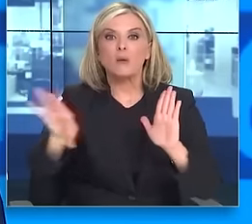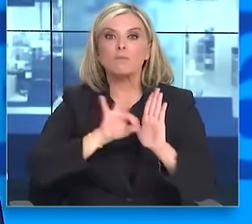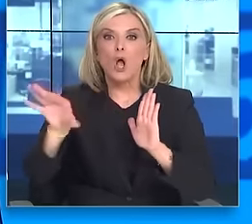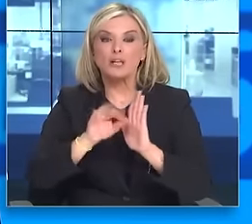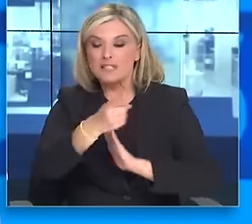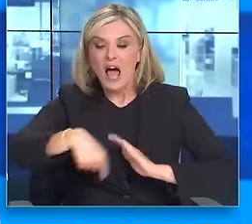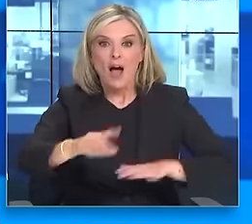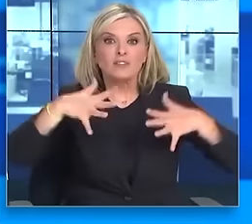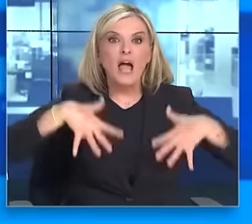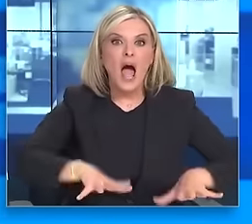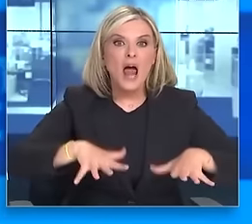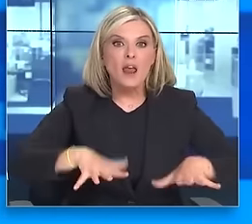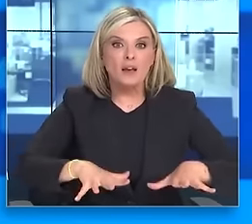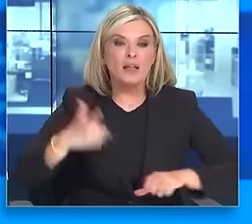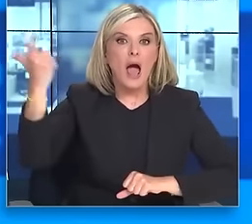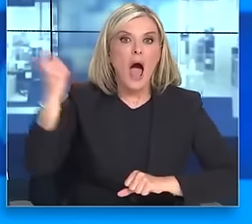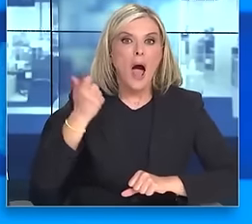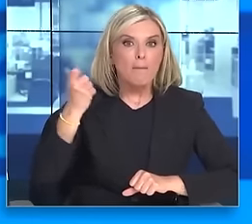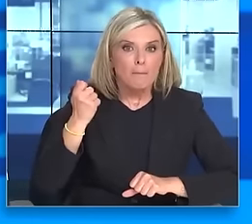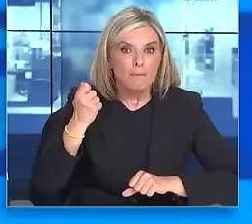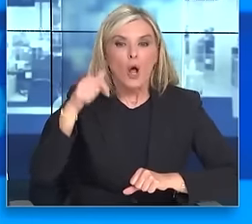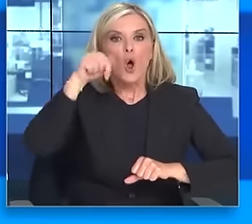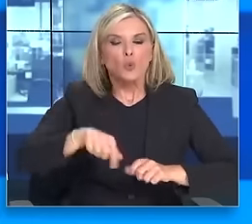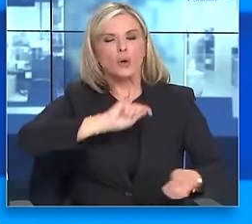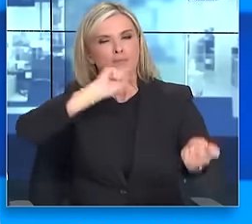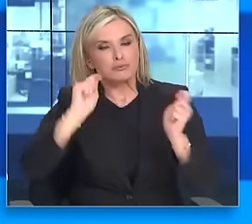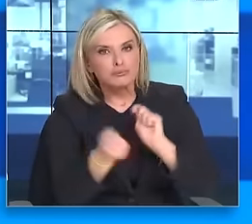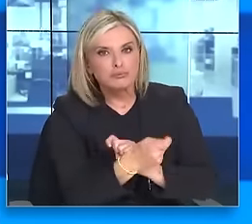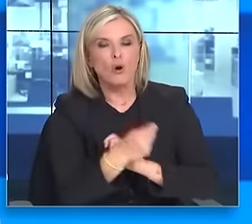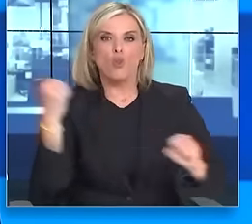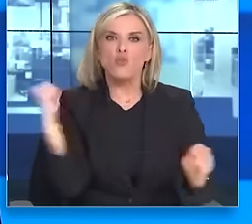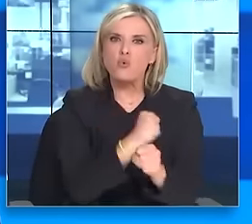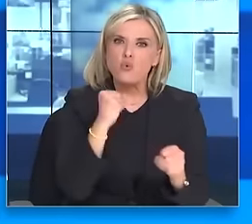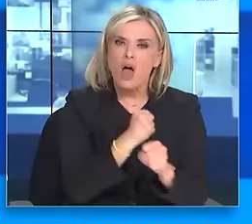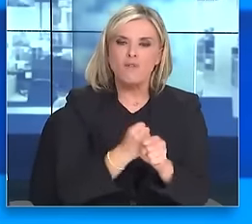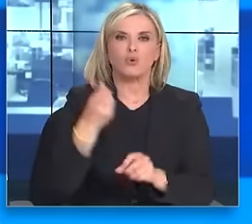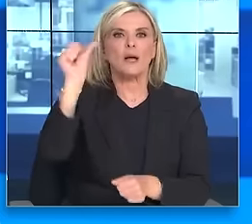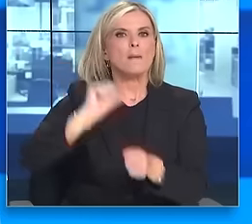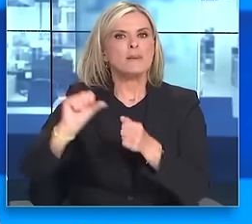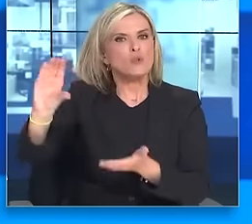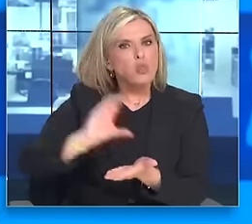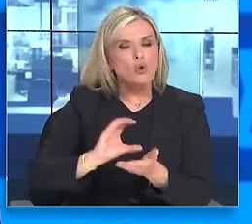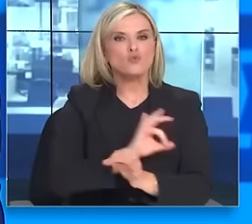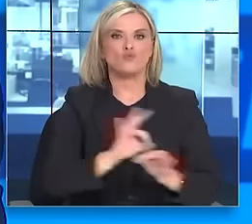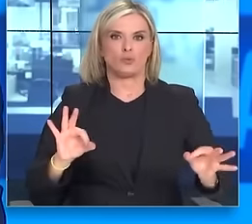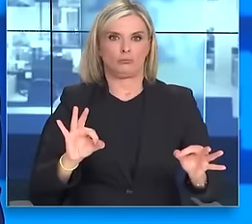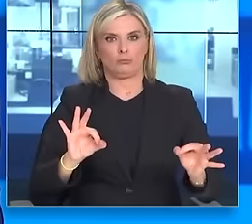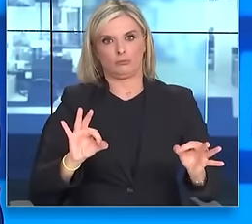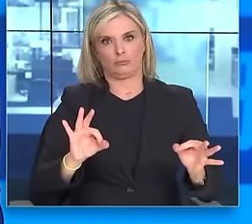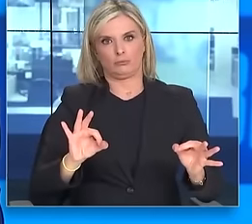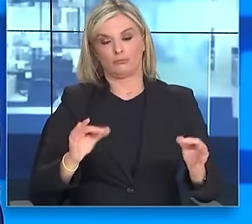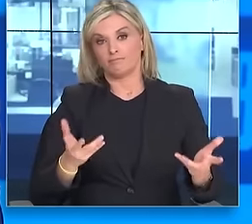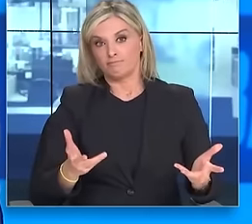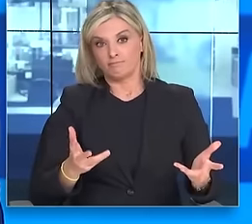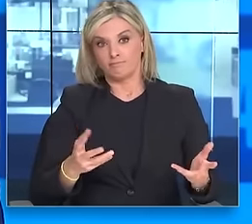άνεργοι με επίδομα ανεργίας και τώρα έχουν ένα μισθό. Καλό μισθό κατά κανόνα. Έχει βελτιωθεί πολύ η θέση τους σε σχέση με το